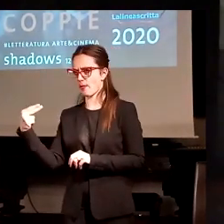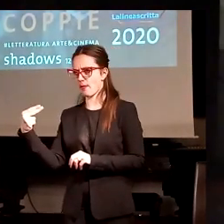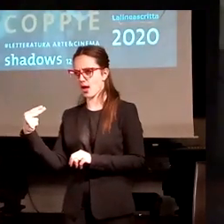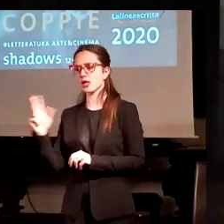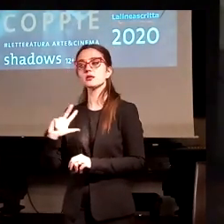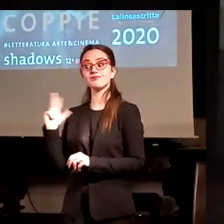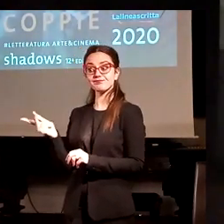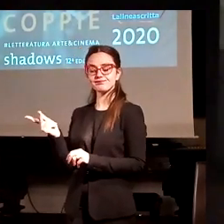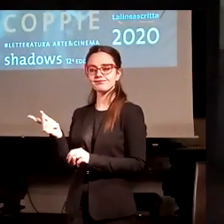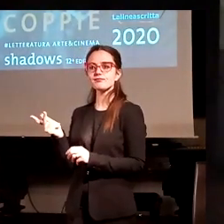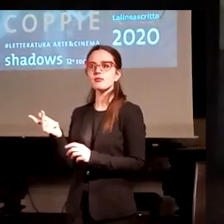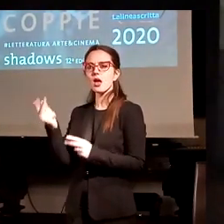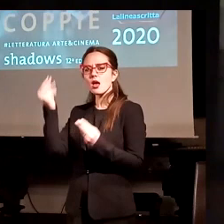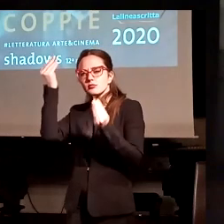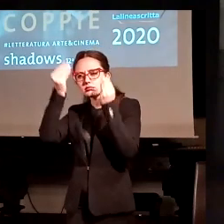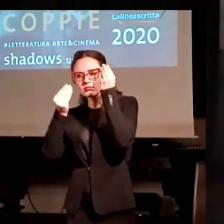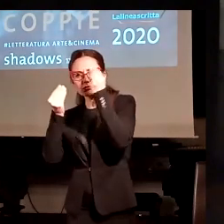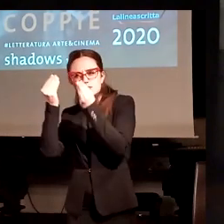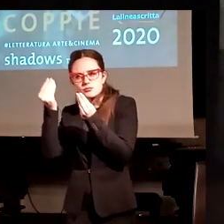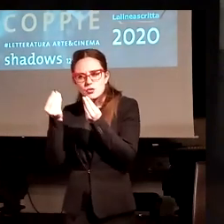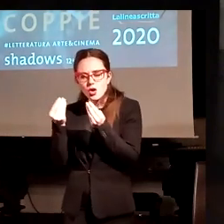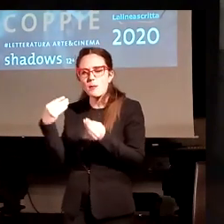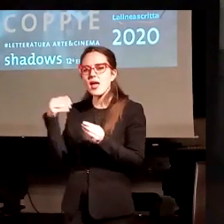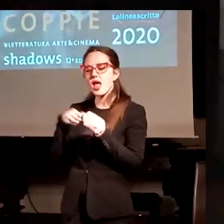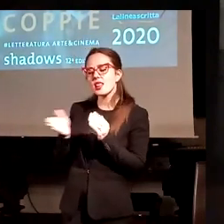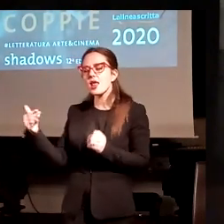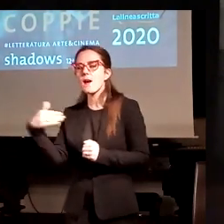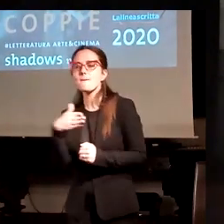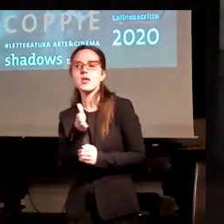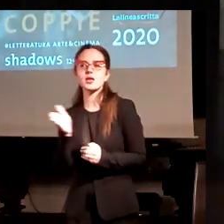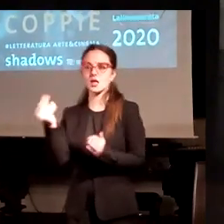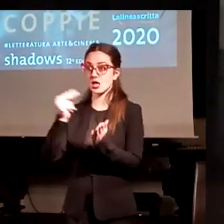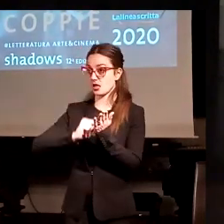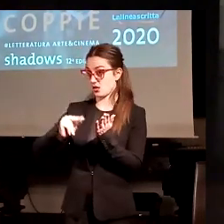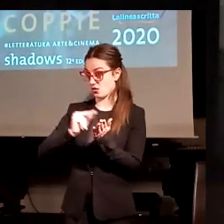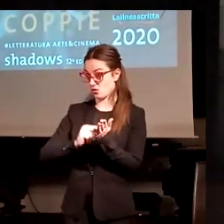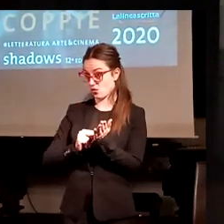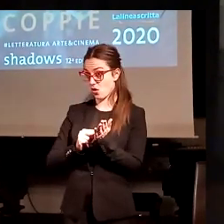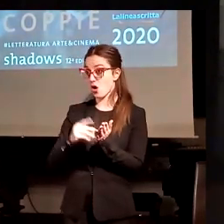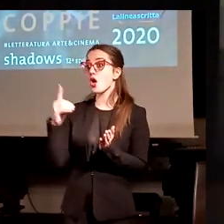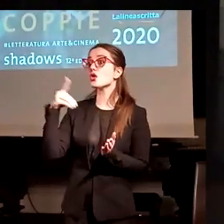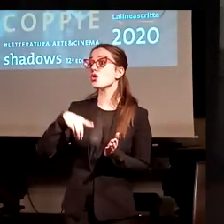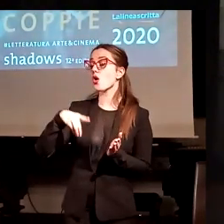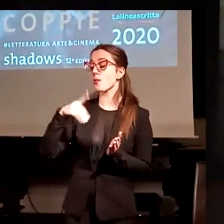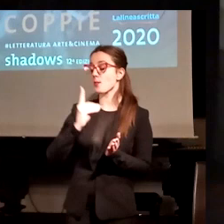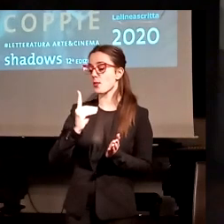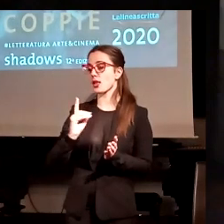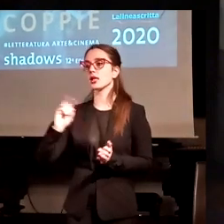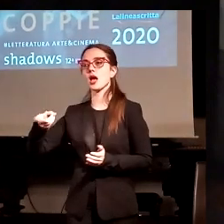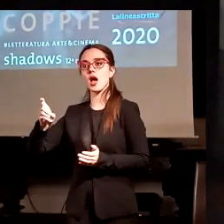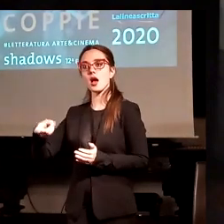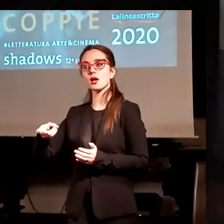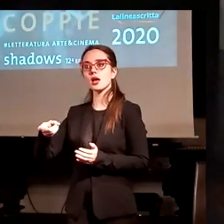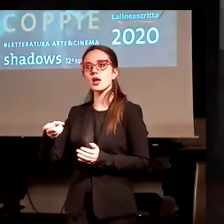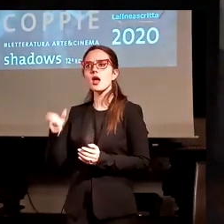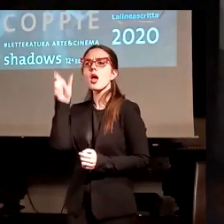questa linea inquietante labirintica appunto raddoppiata di doppelganger di personaggi che si